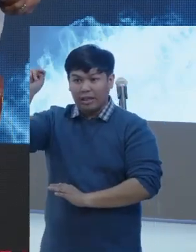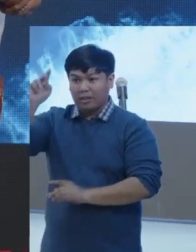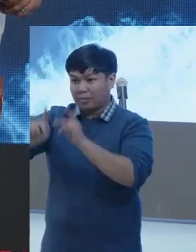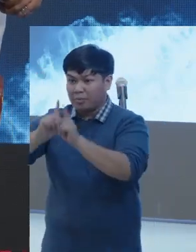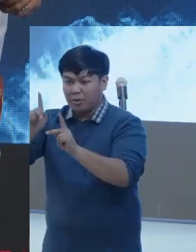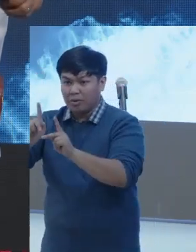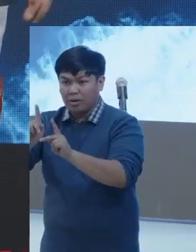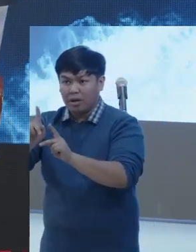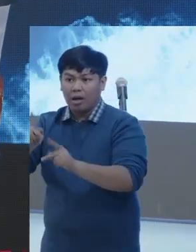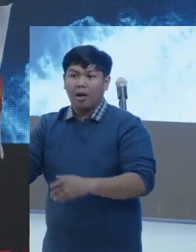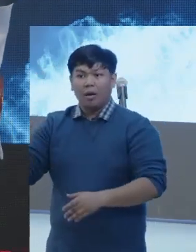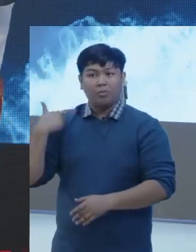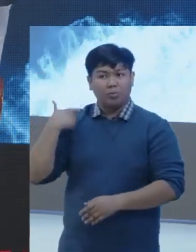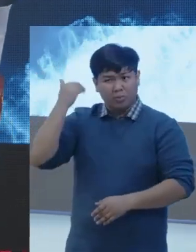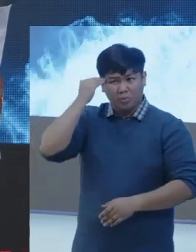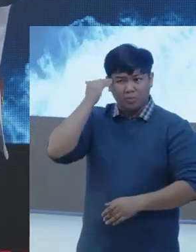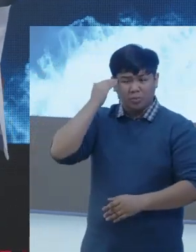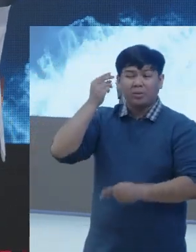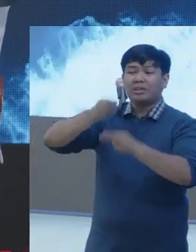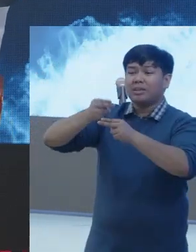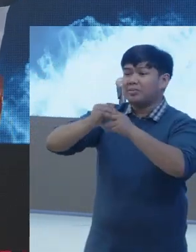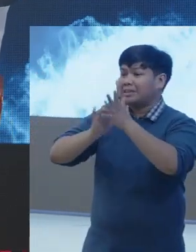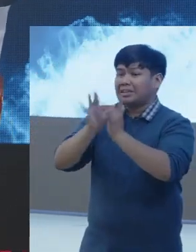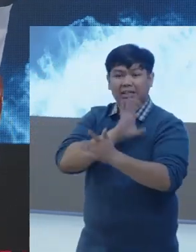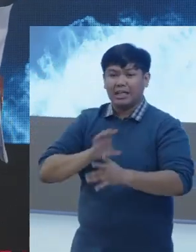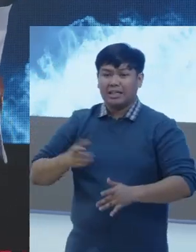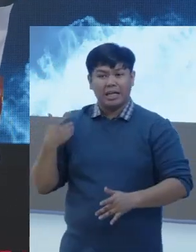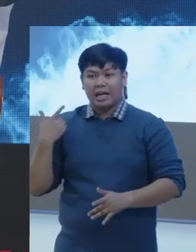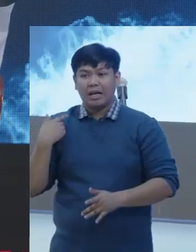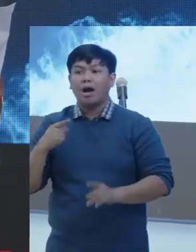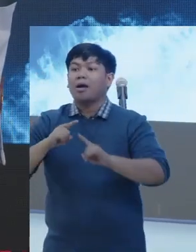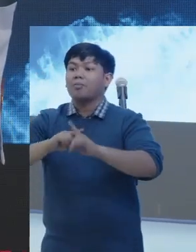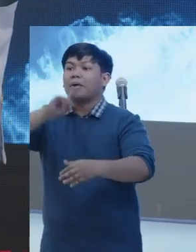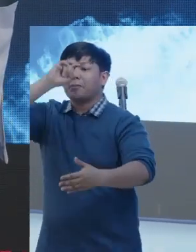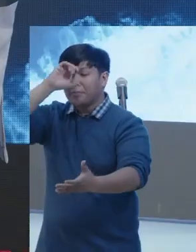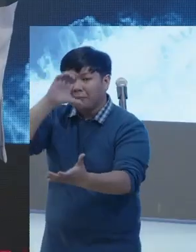Daang taon pagkatapos nitong pagsisisilanan na ito,